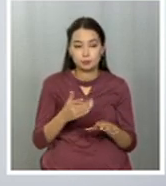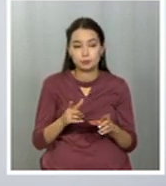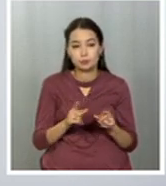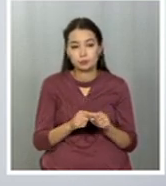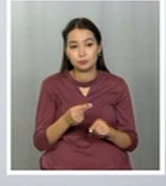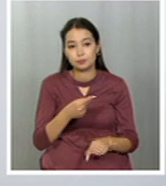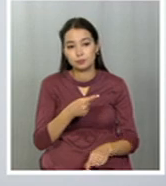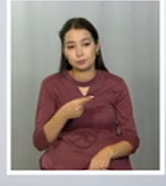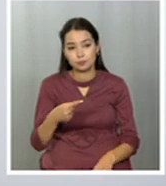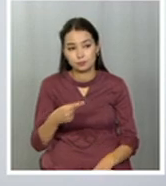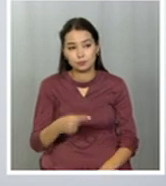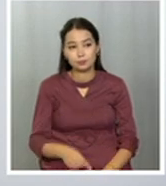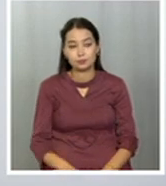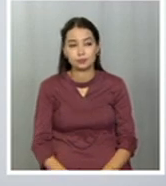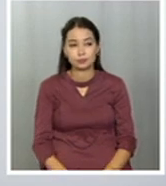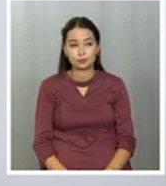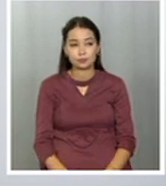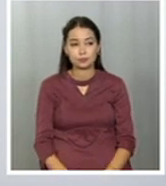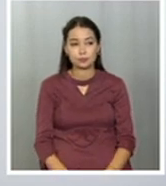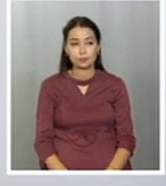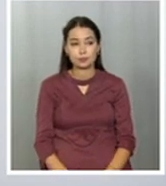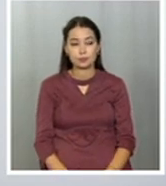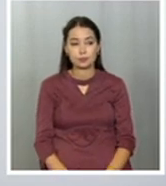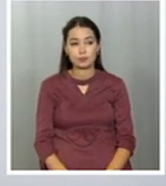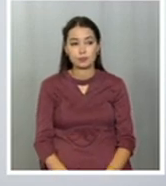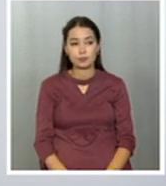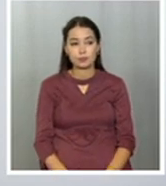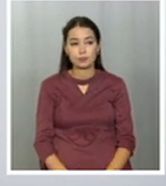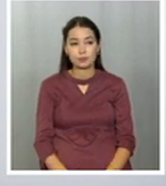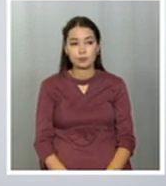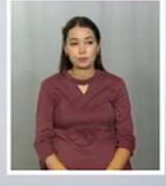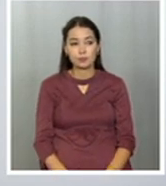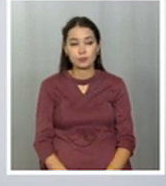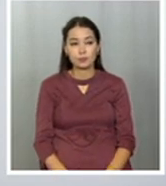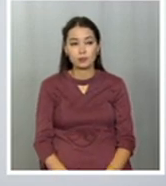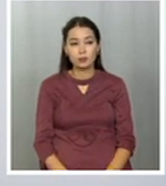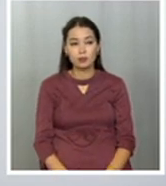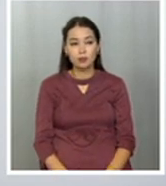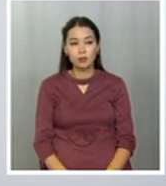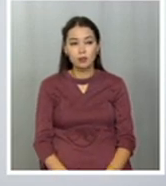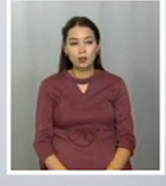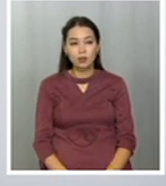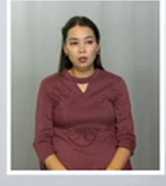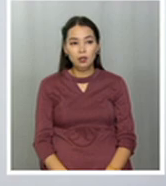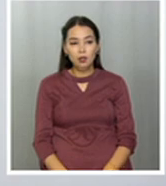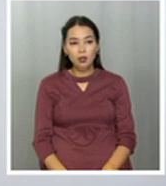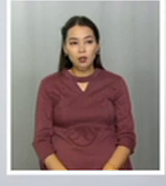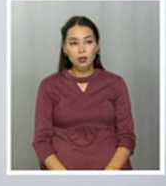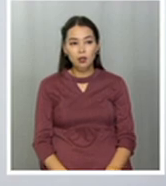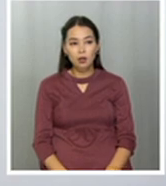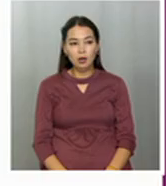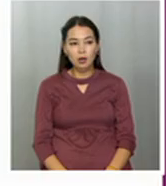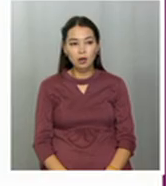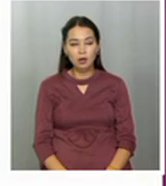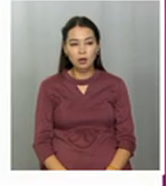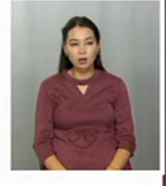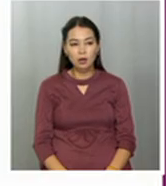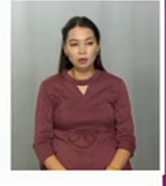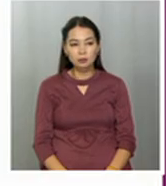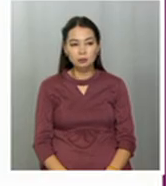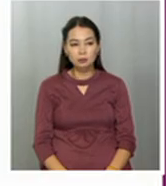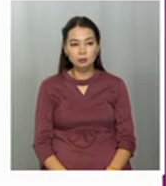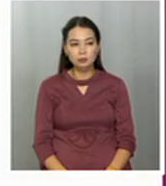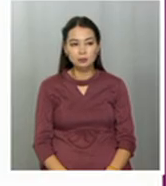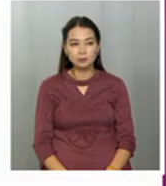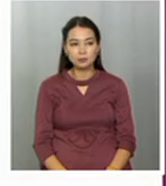азайтамыз. Сонда D тең X қосылған 5 азайтылған X қосылған 1 тең X